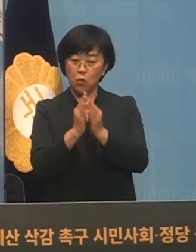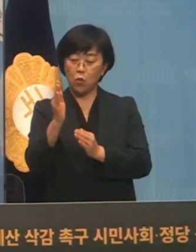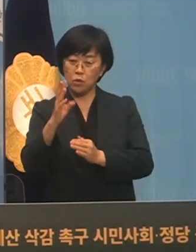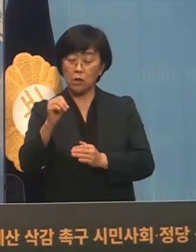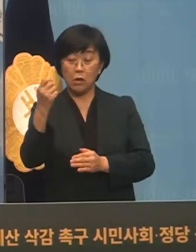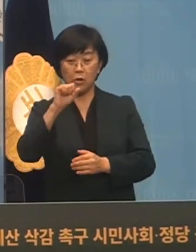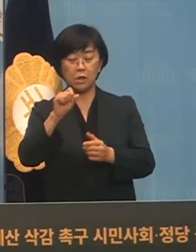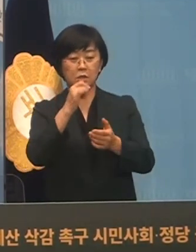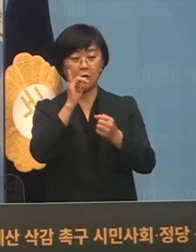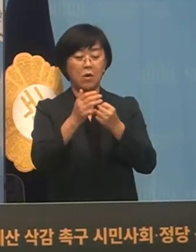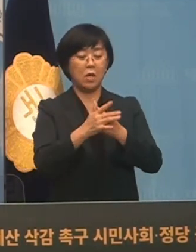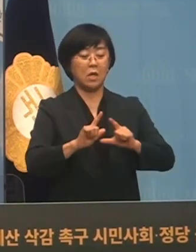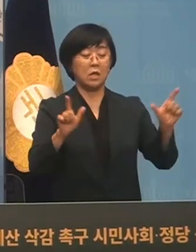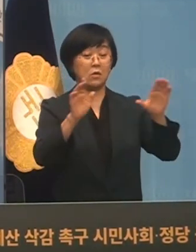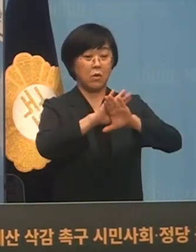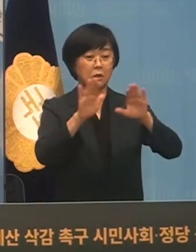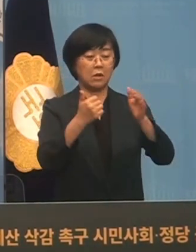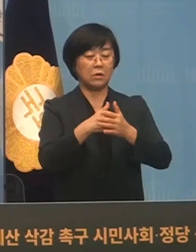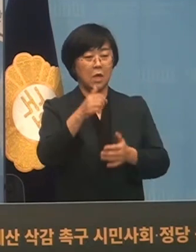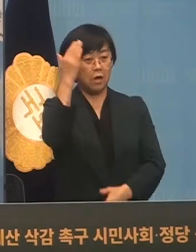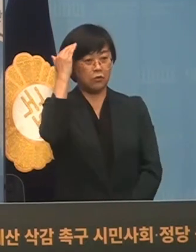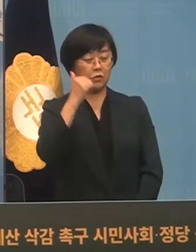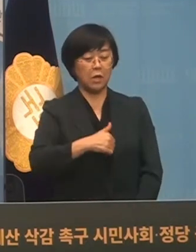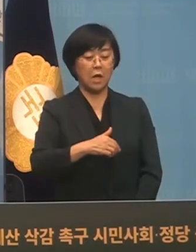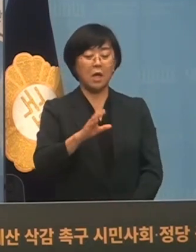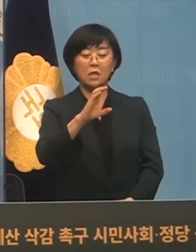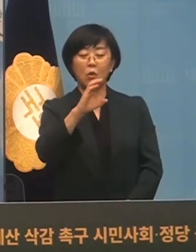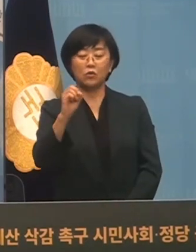했습니다. 하지만 기후확장으로 지목된 한국의